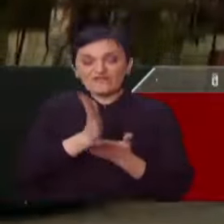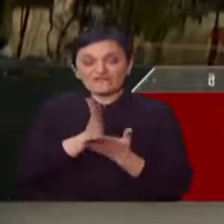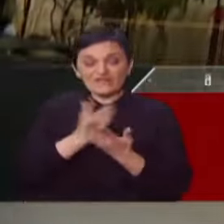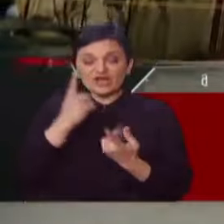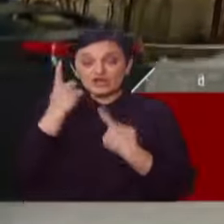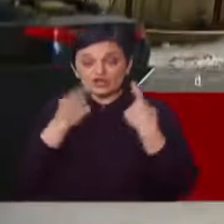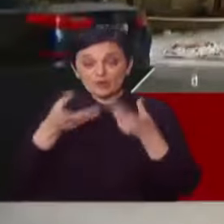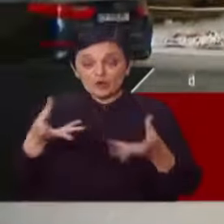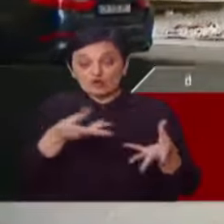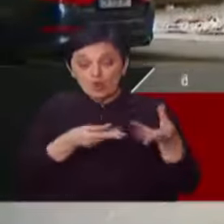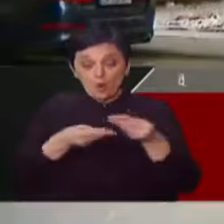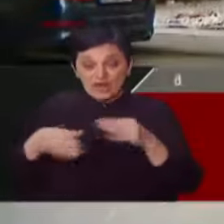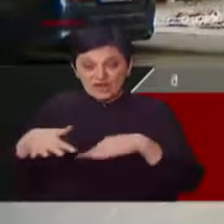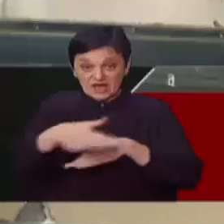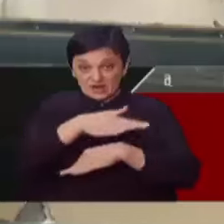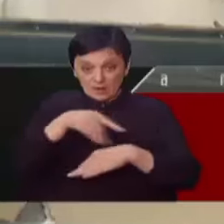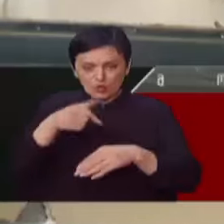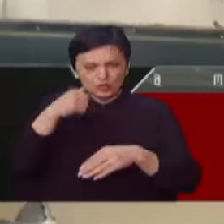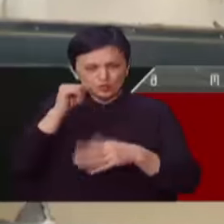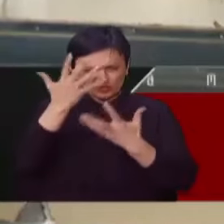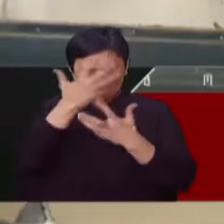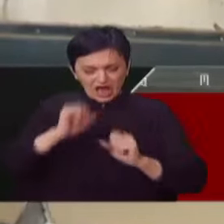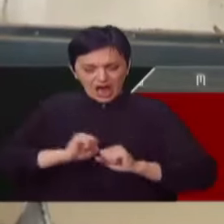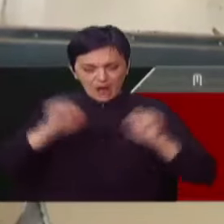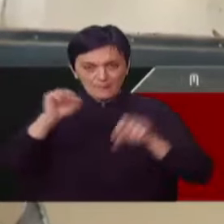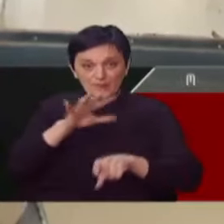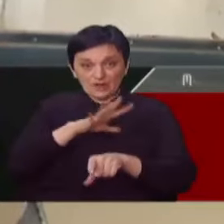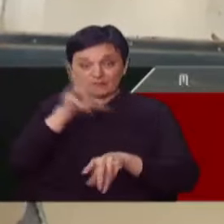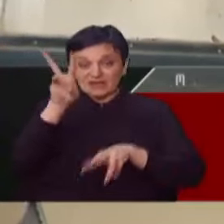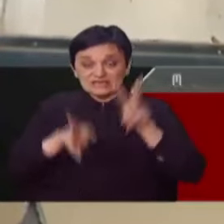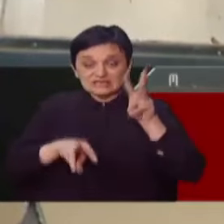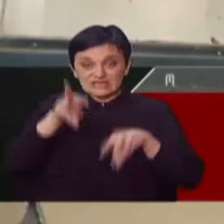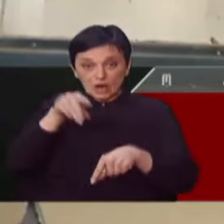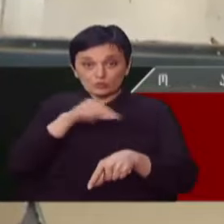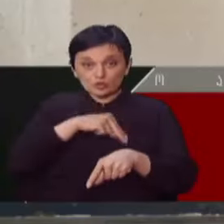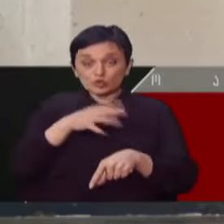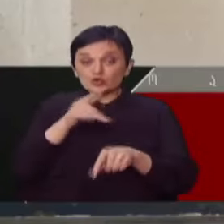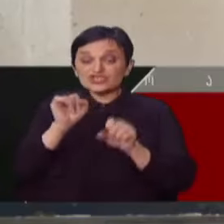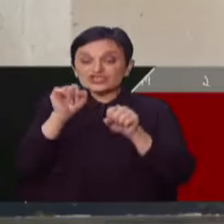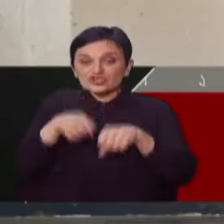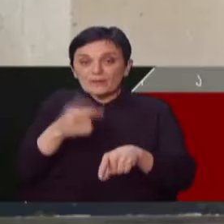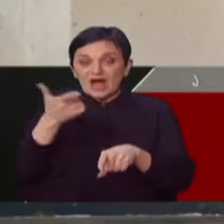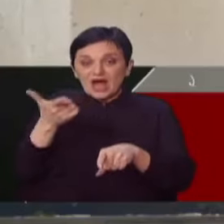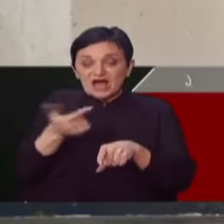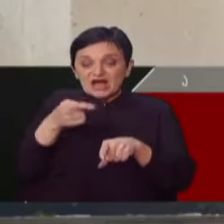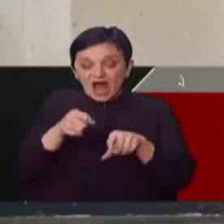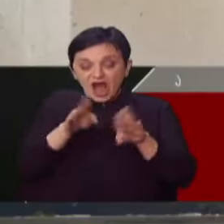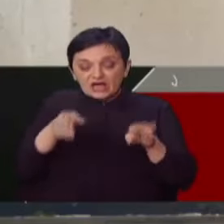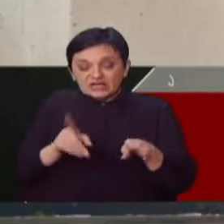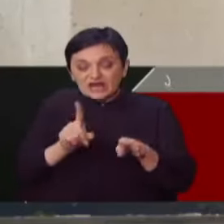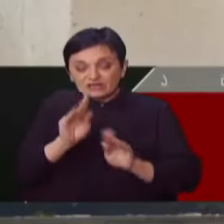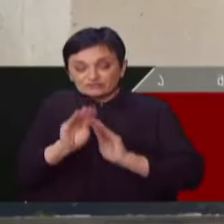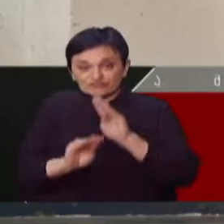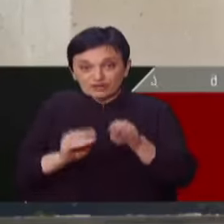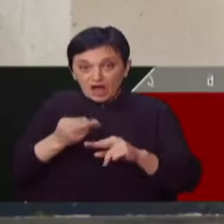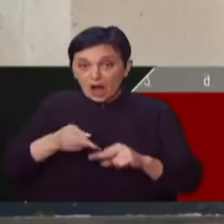informatsia rom im komertsiul parkshi sadats ukhelguian ghamit apetkeba mokhda saremonto samushaoebis dro shesadzlebelia gazis danadgari